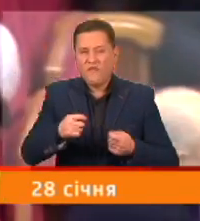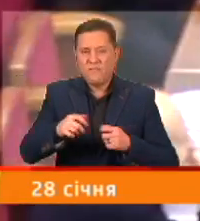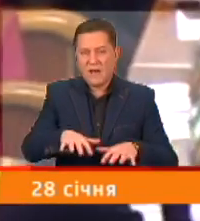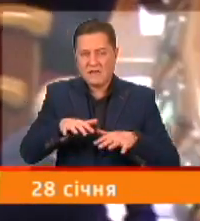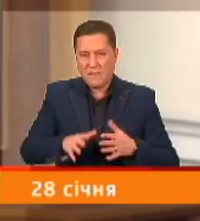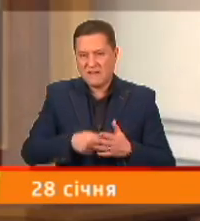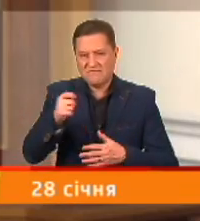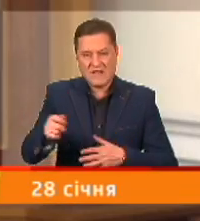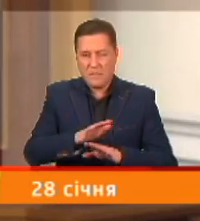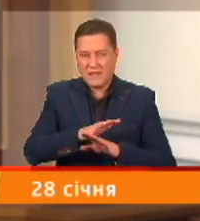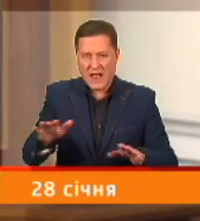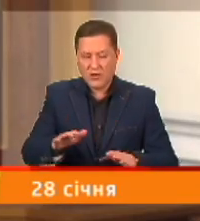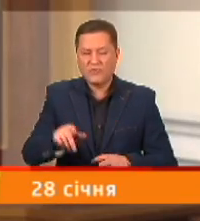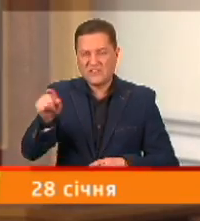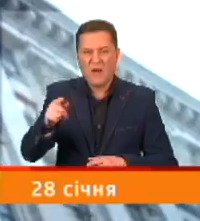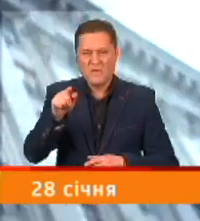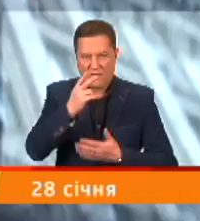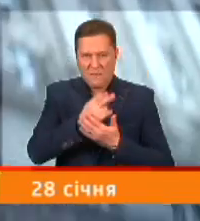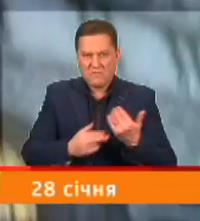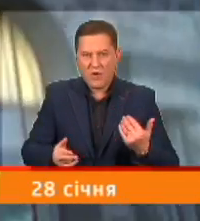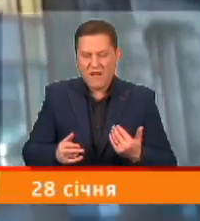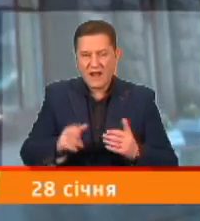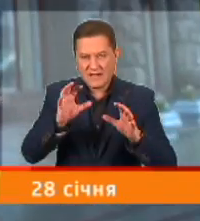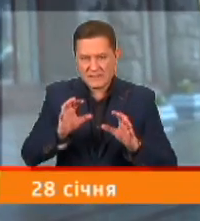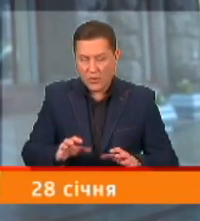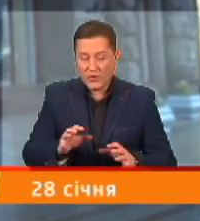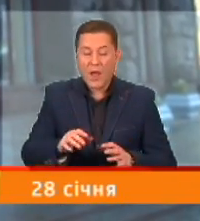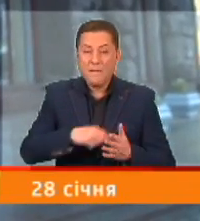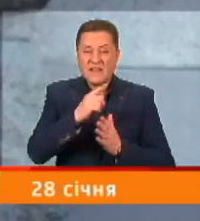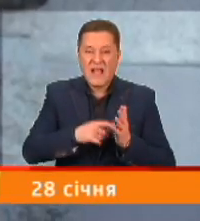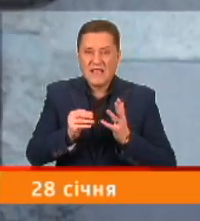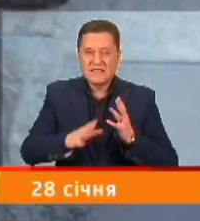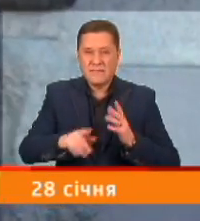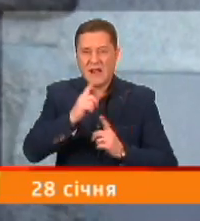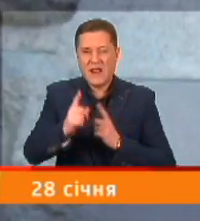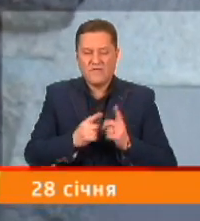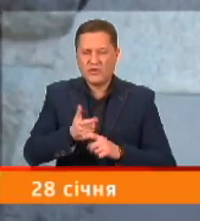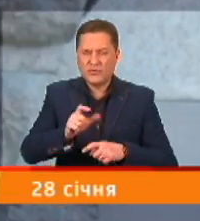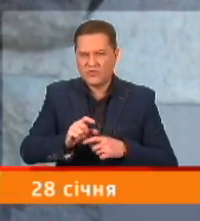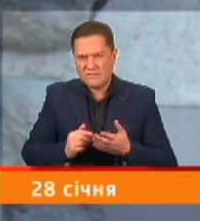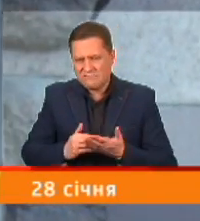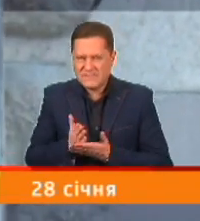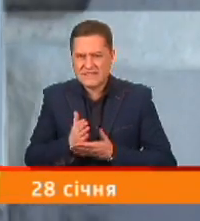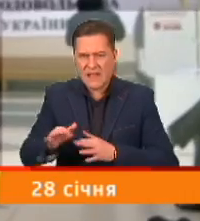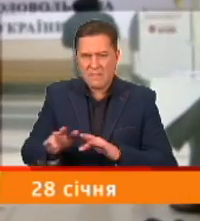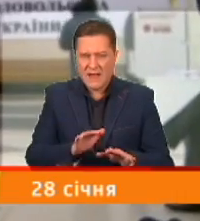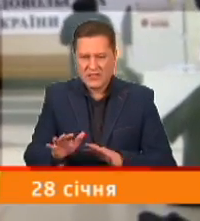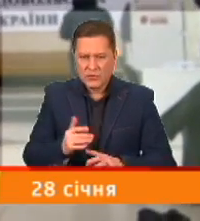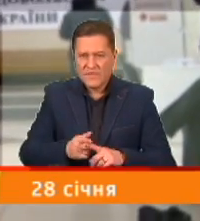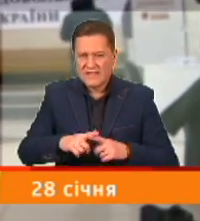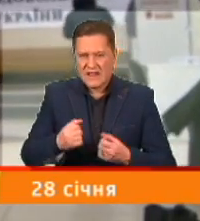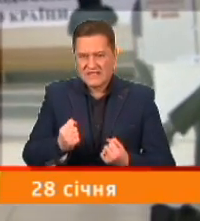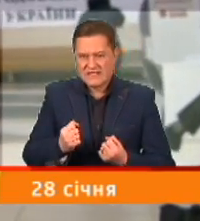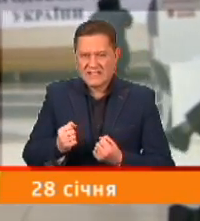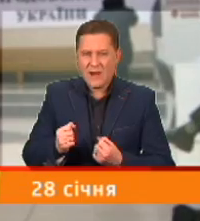подають, бо впевнені, там його провалять. Питання земельної реформи в Україні дуже заполітизований, і це неабияк стримує розвиток